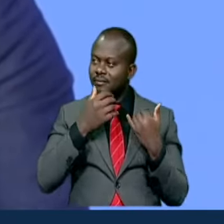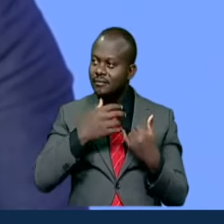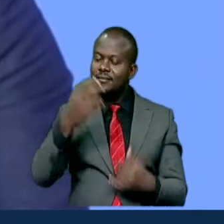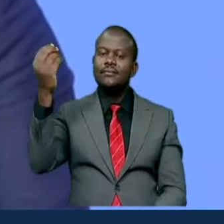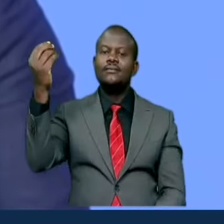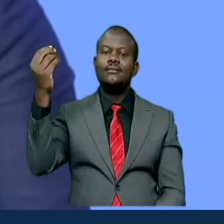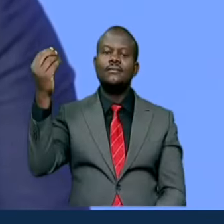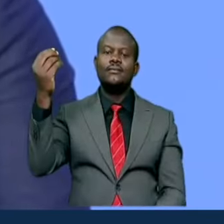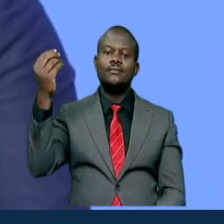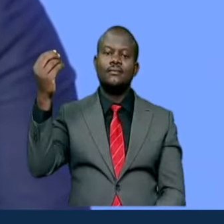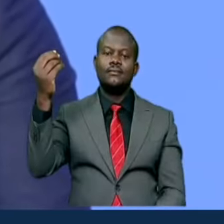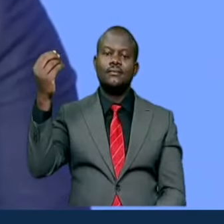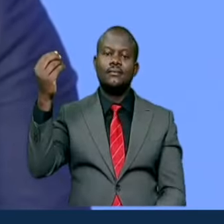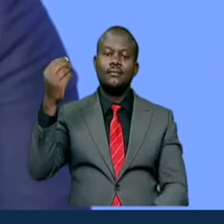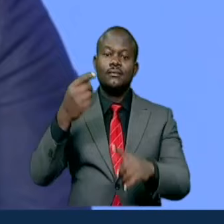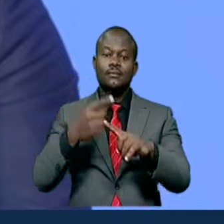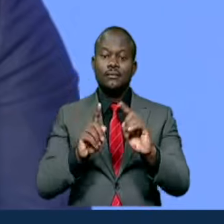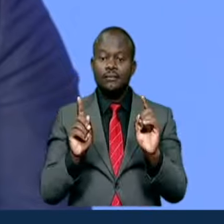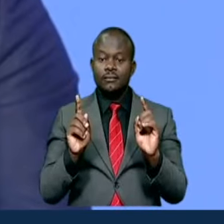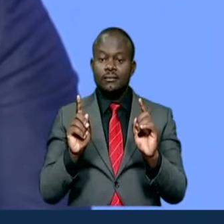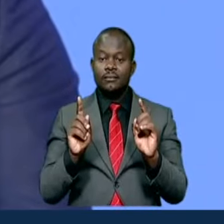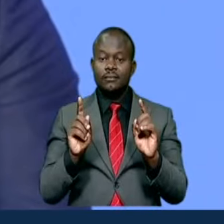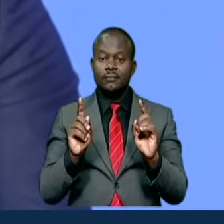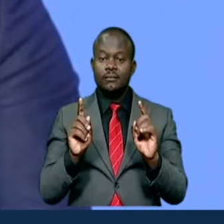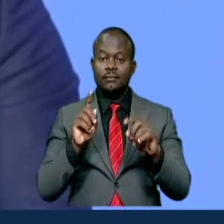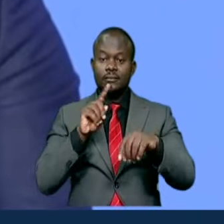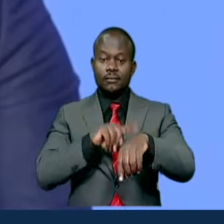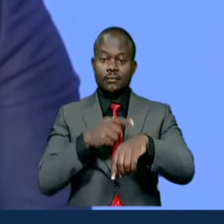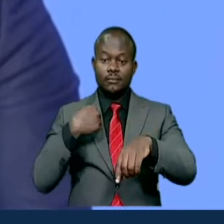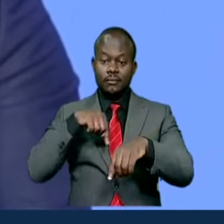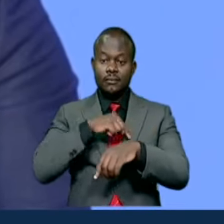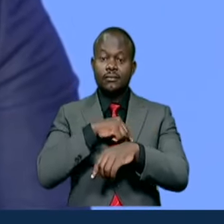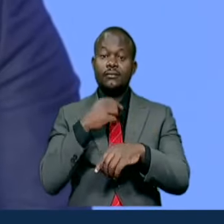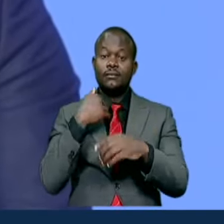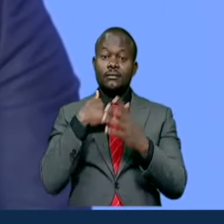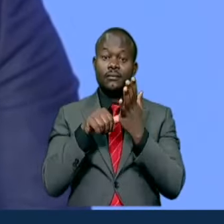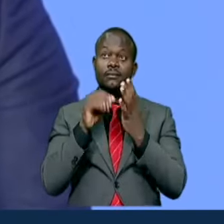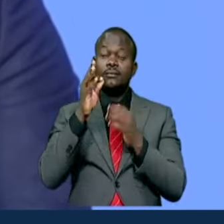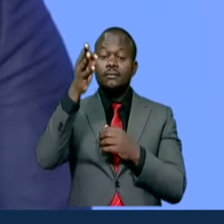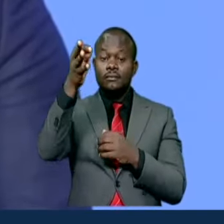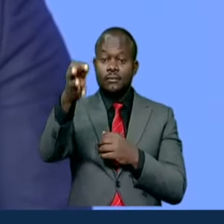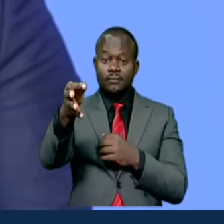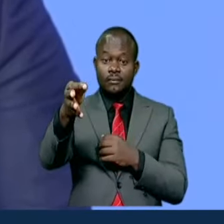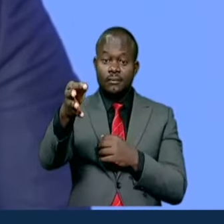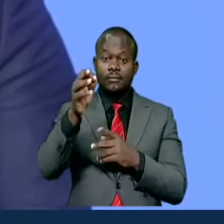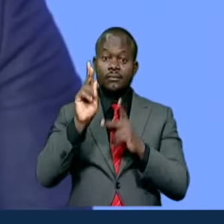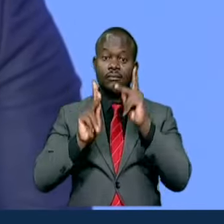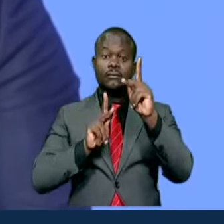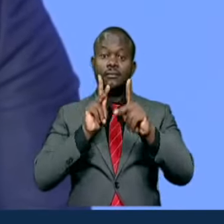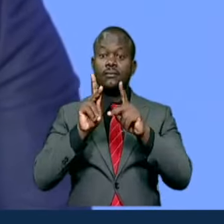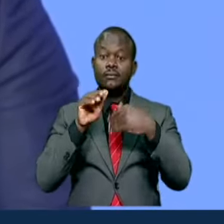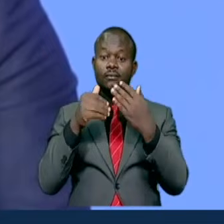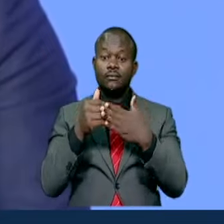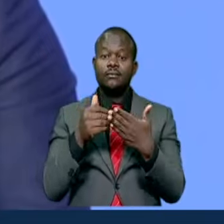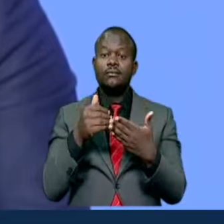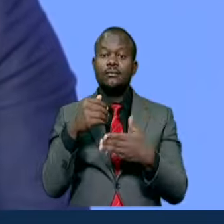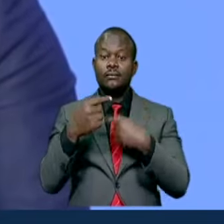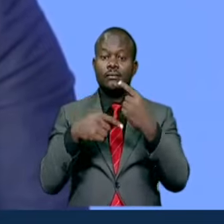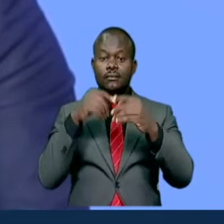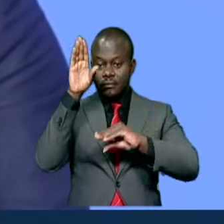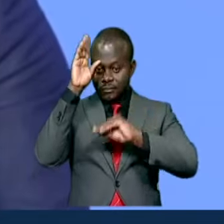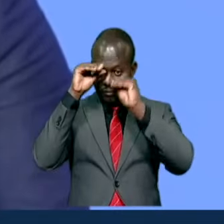tugende, ariko igihe tuzaba dukomerewe natwe kera abantu tuzakomeze